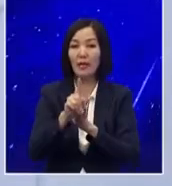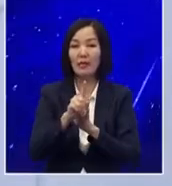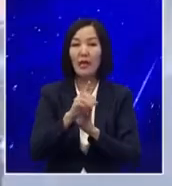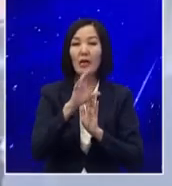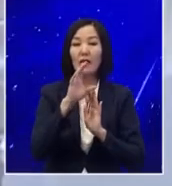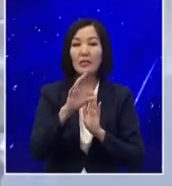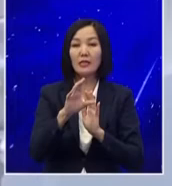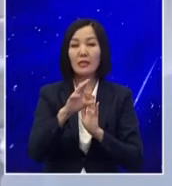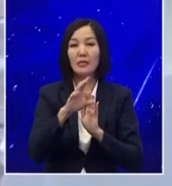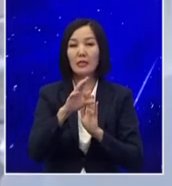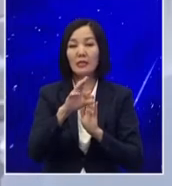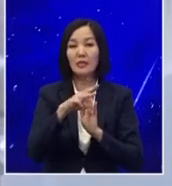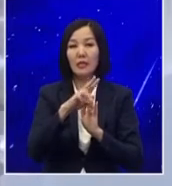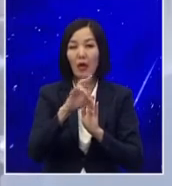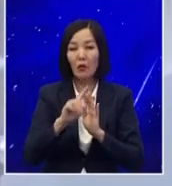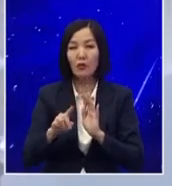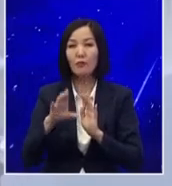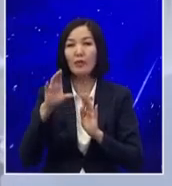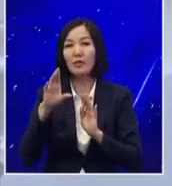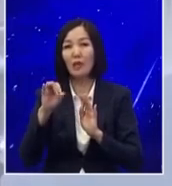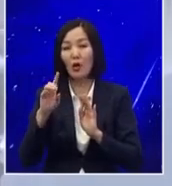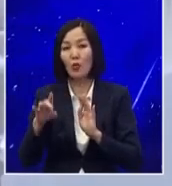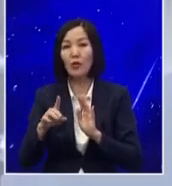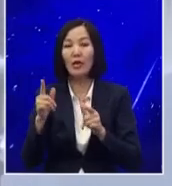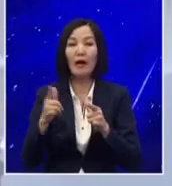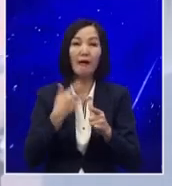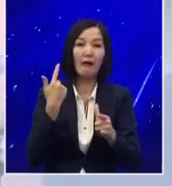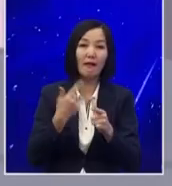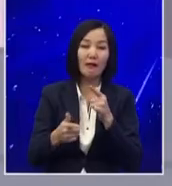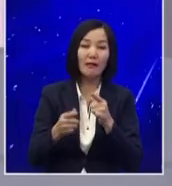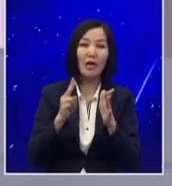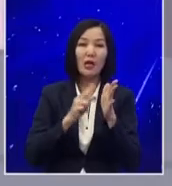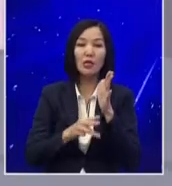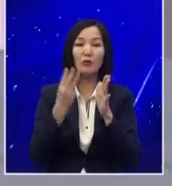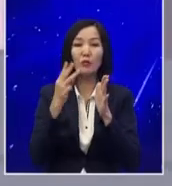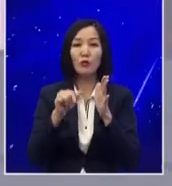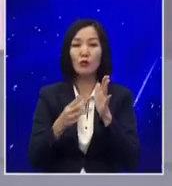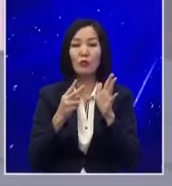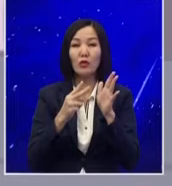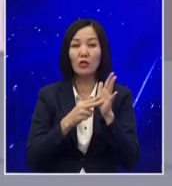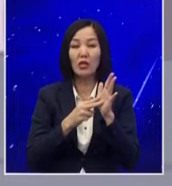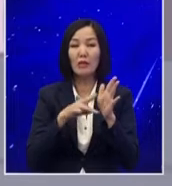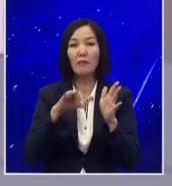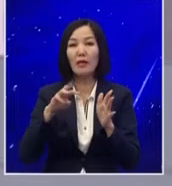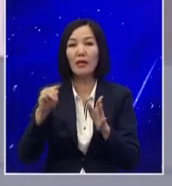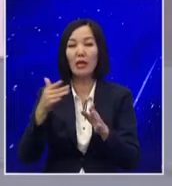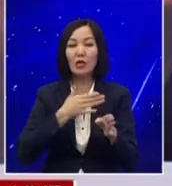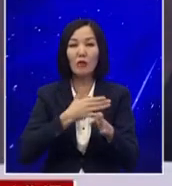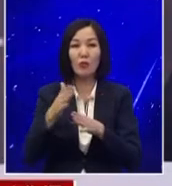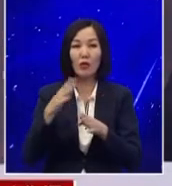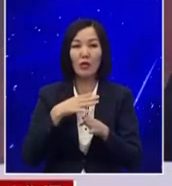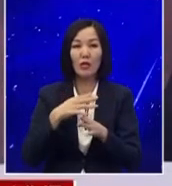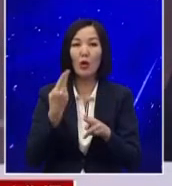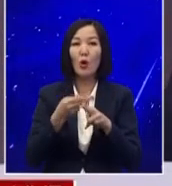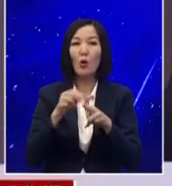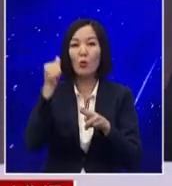аралығында COVID-пен күрескен дәрігерлерге үстемақы төлеу үшін үкіметтен 73,7 миллиард теңге ақша бөлінген. Осы